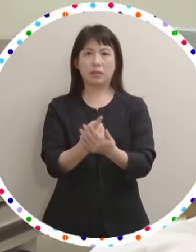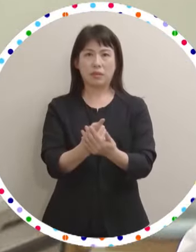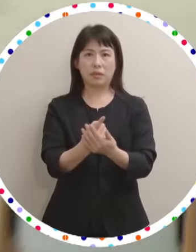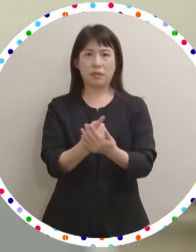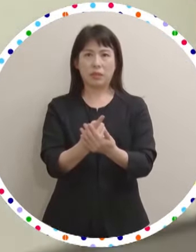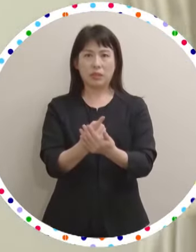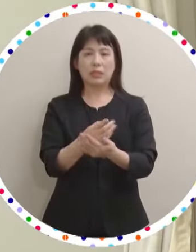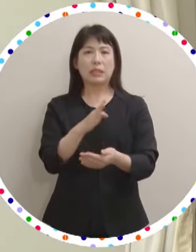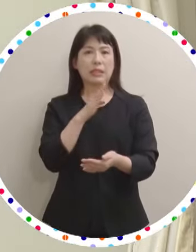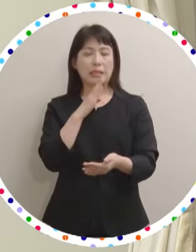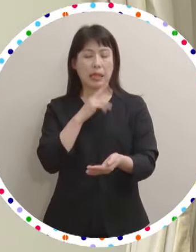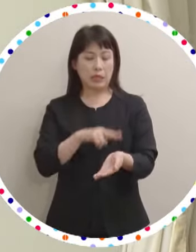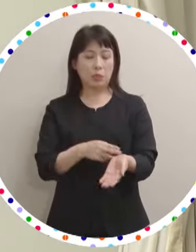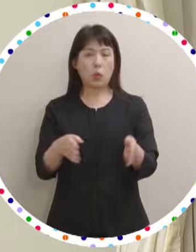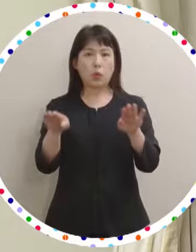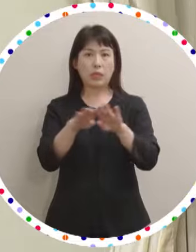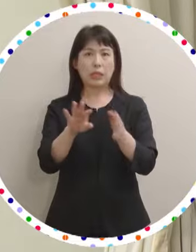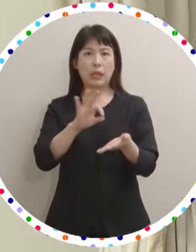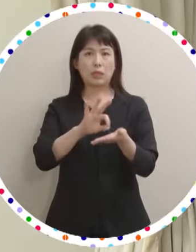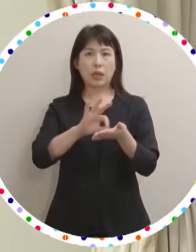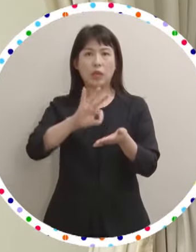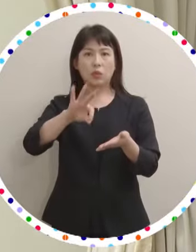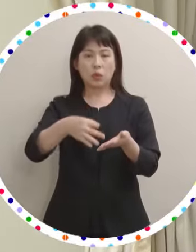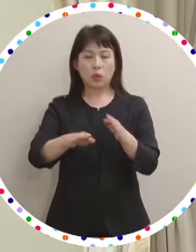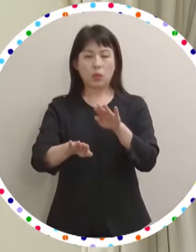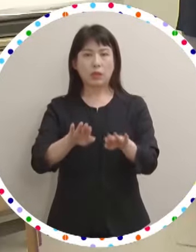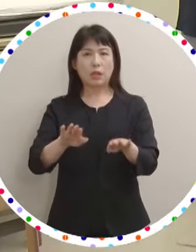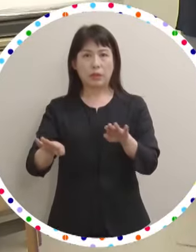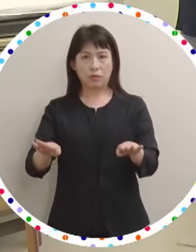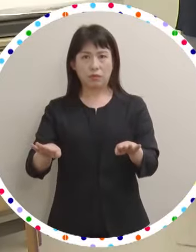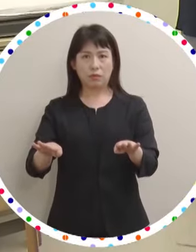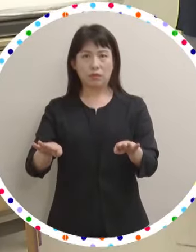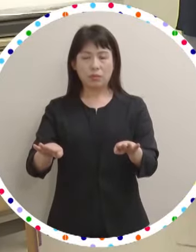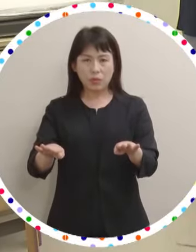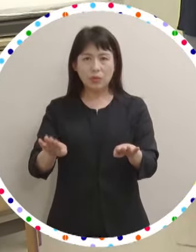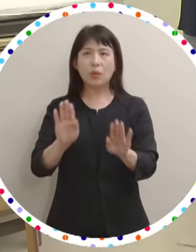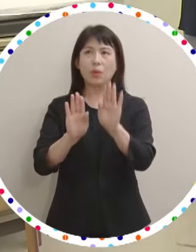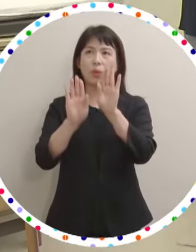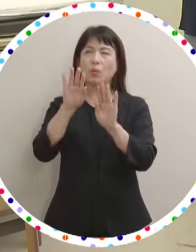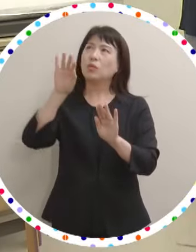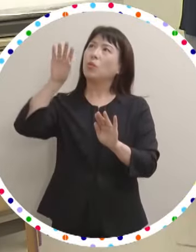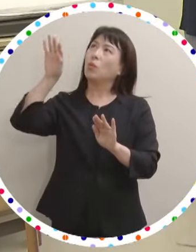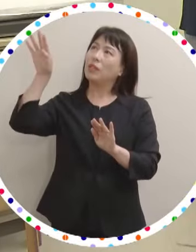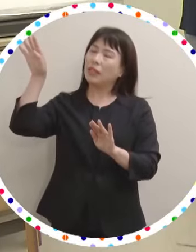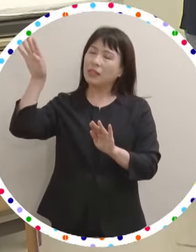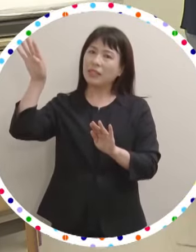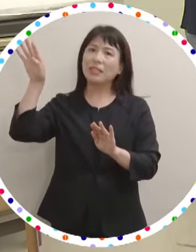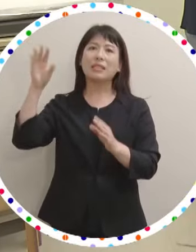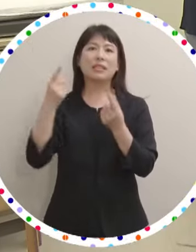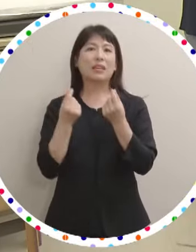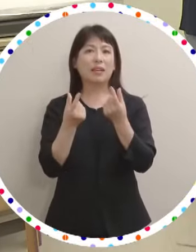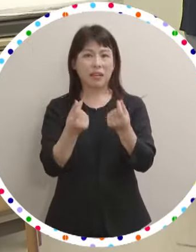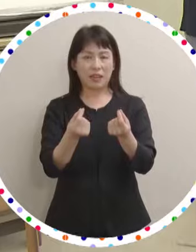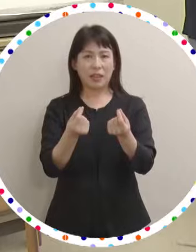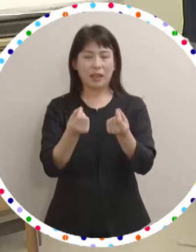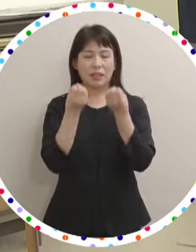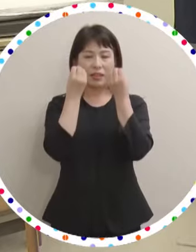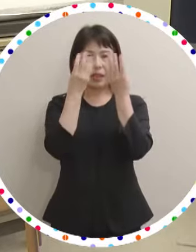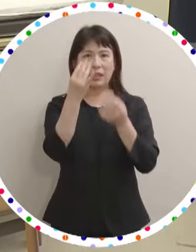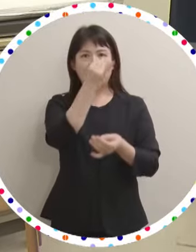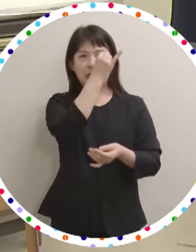でやっぱり実際に病院で使っているようなものを触ることができて、あ、なんかこんな感じだったかなとかも思い出しつ